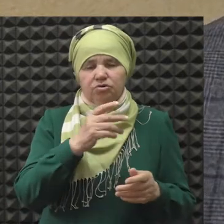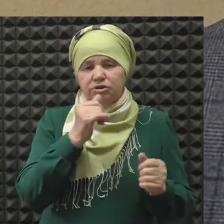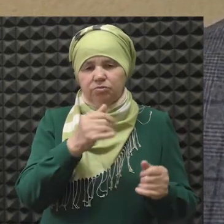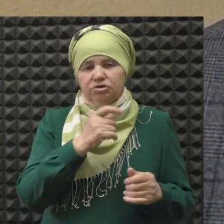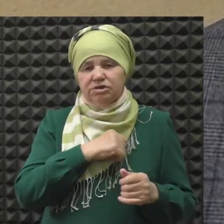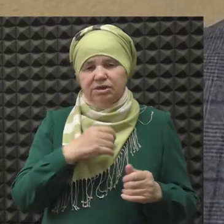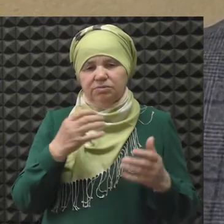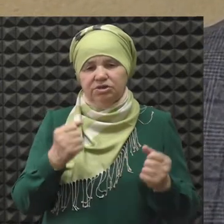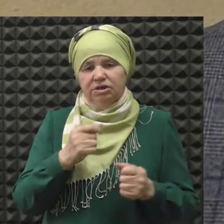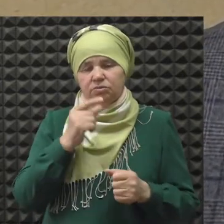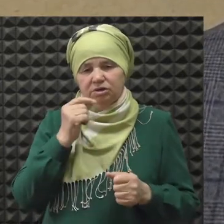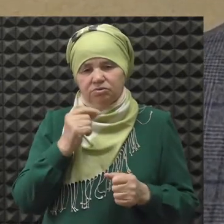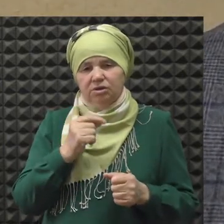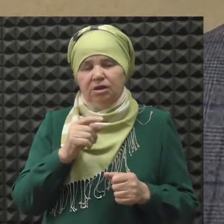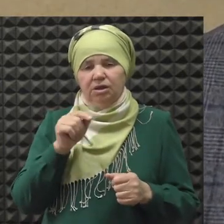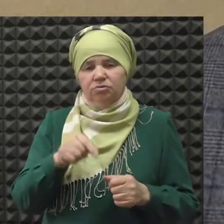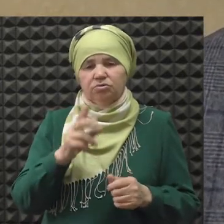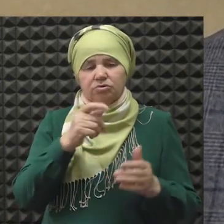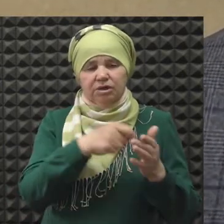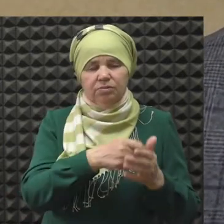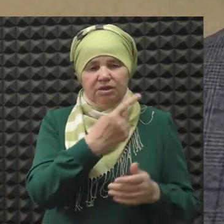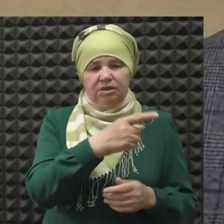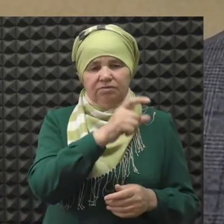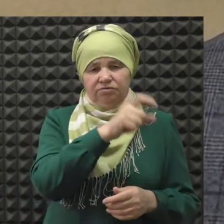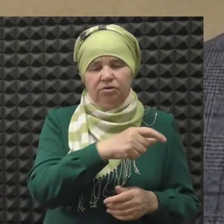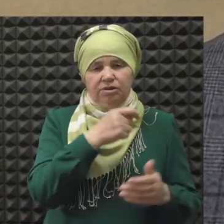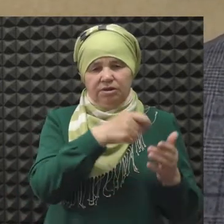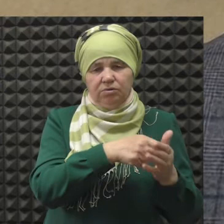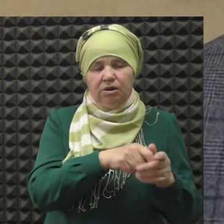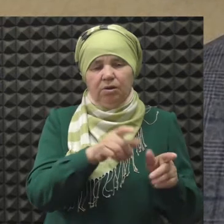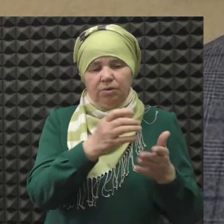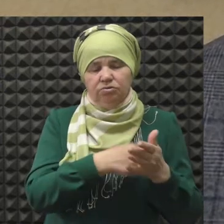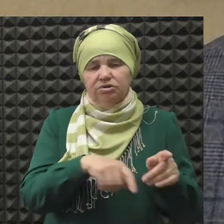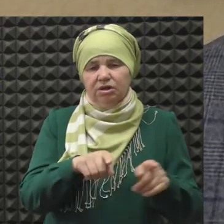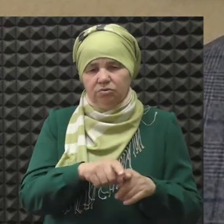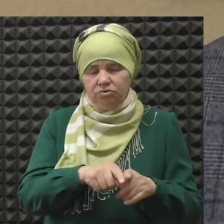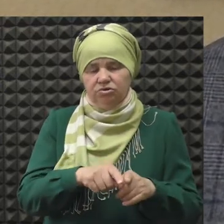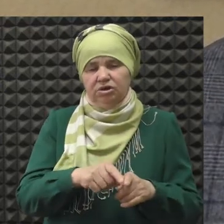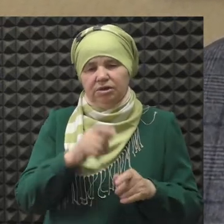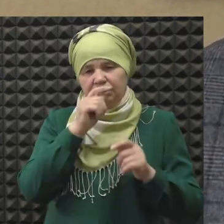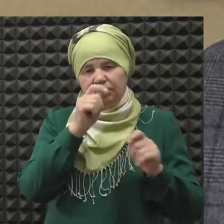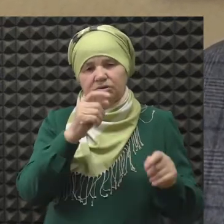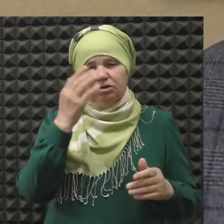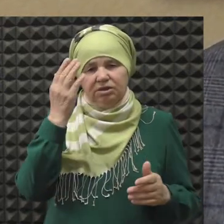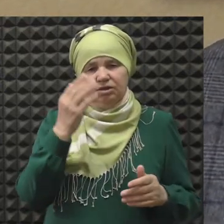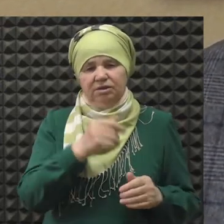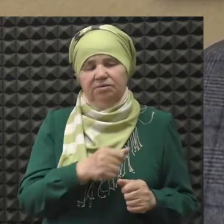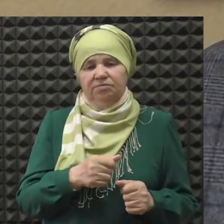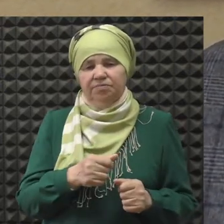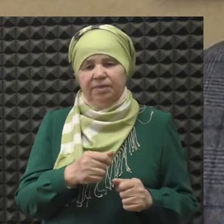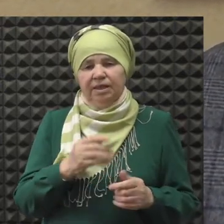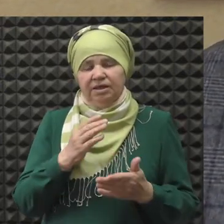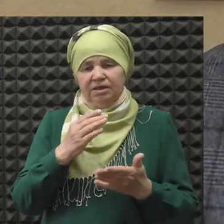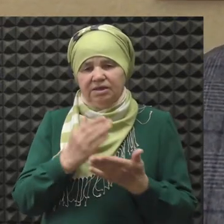Мухаммад, саллаллаху алейхи вассалям, сказал: тот, кто накормит одного постящегося, получит такую же награду, как будто постился сам. И, соответственно,